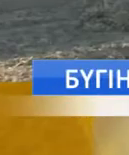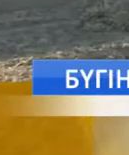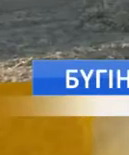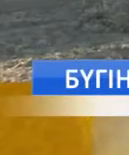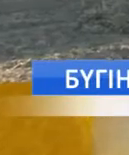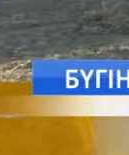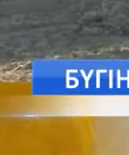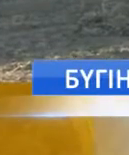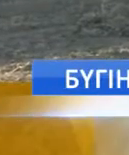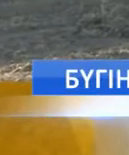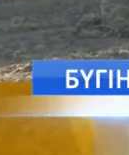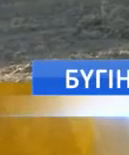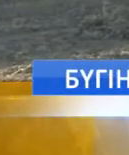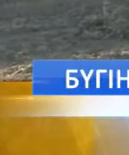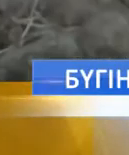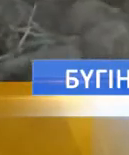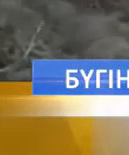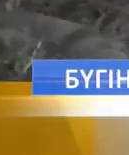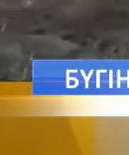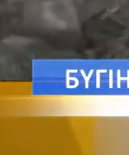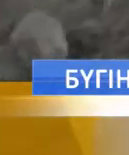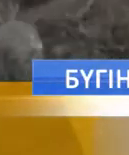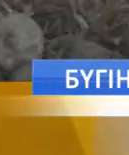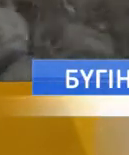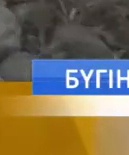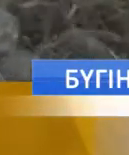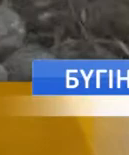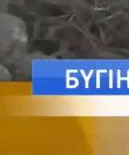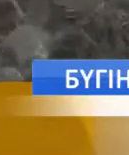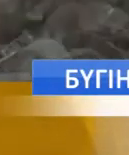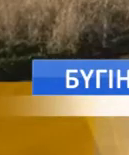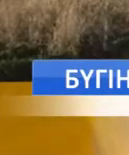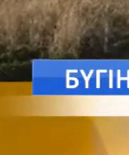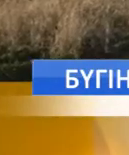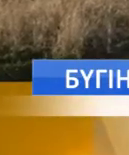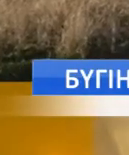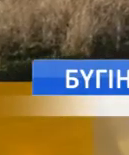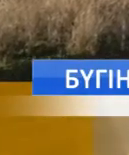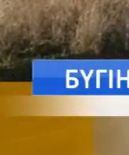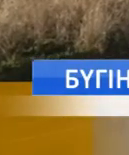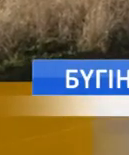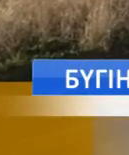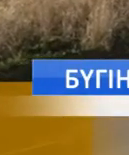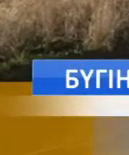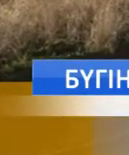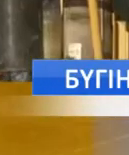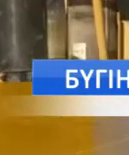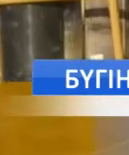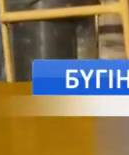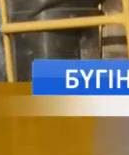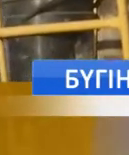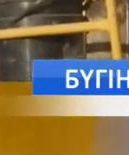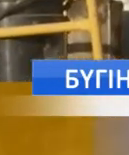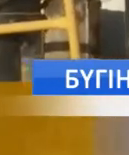Қапшағайда нәтижелі жұмыспен қамтуды және жаппай кәсіпкерлікті дамыту бағдарламасы сәтімен жүзеге асып жатыр. Жеңілдетілген несие алып,